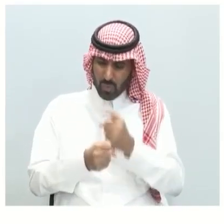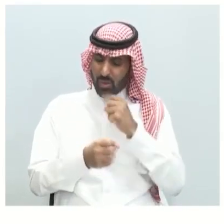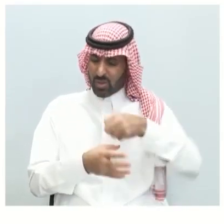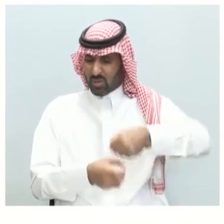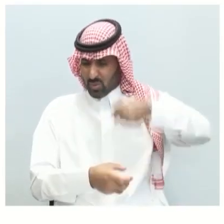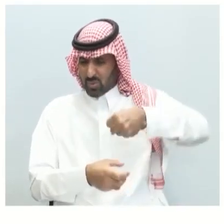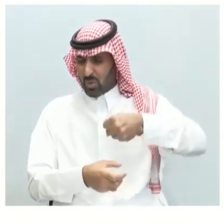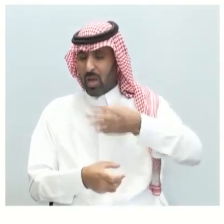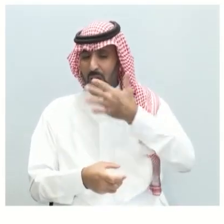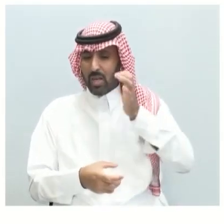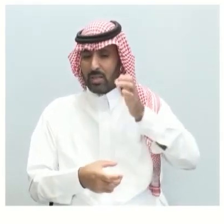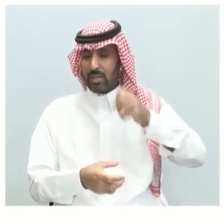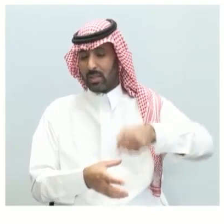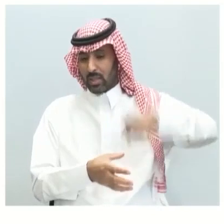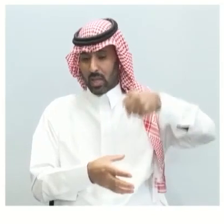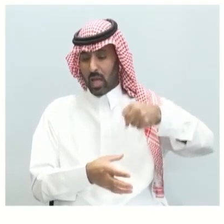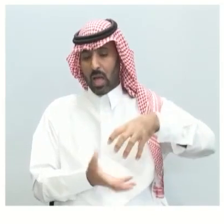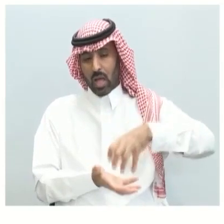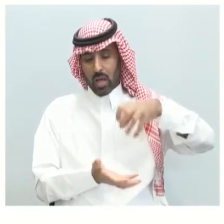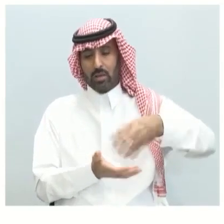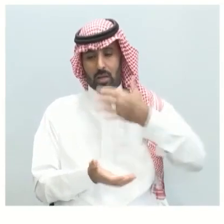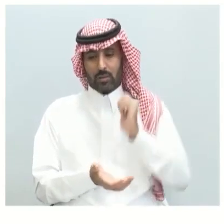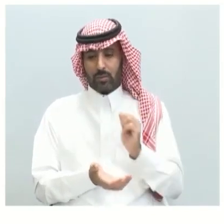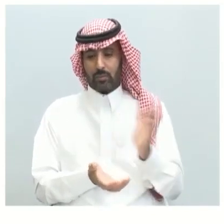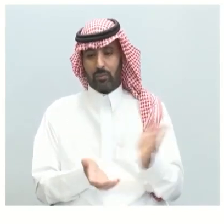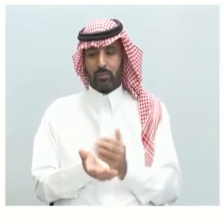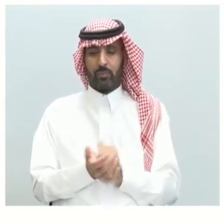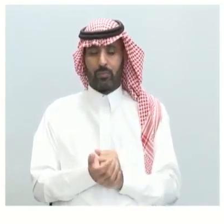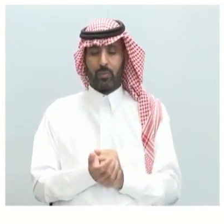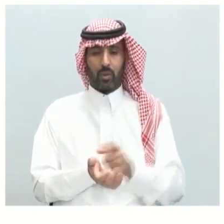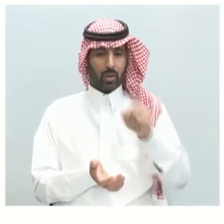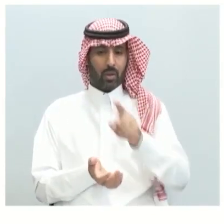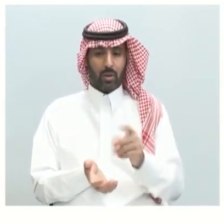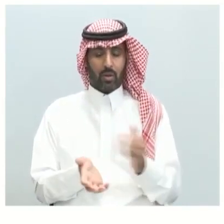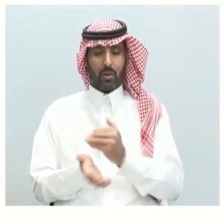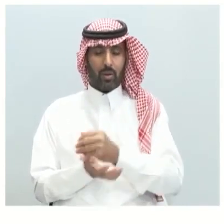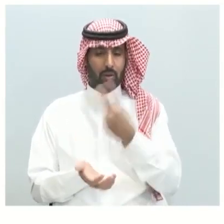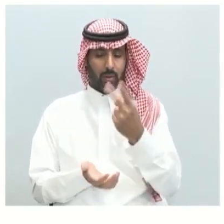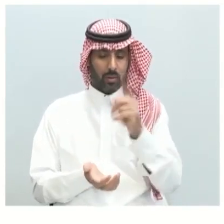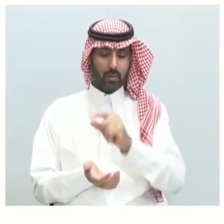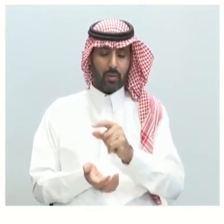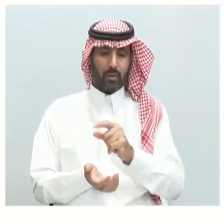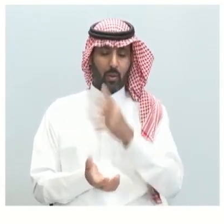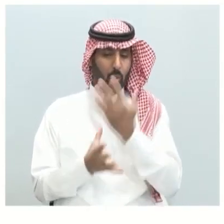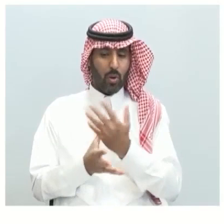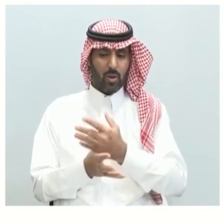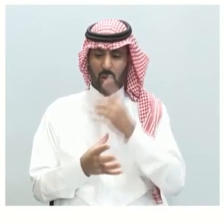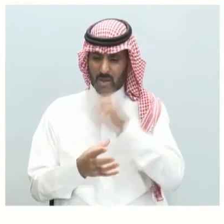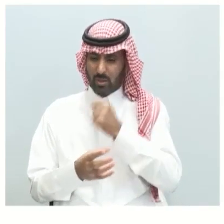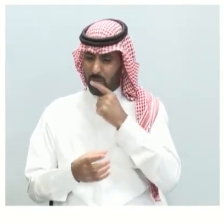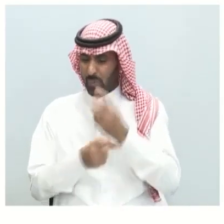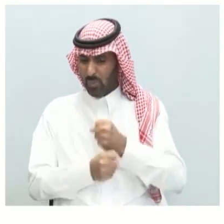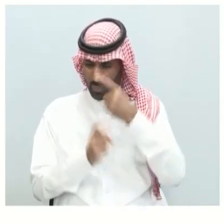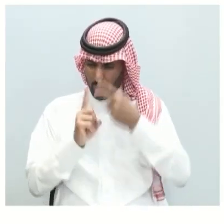النقل اسهل احسنتم اذا سيكون النقل له اسهل السؤال او الفقره الثانيه من السؤال لماذا يجب حمايتها من